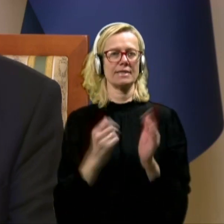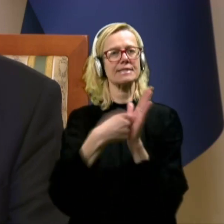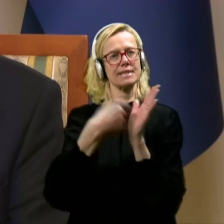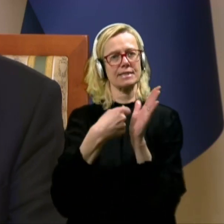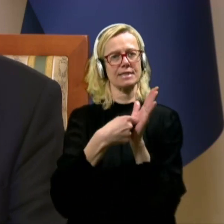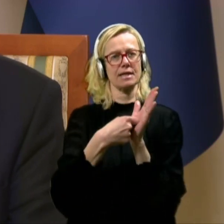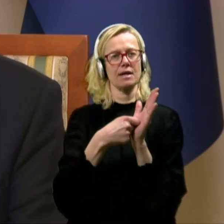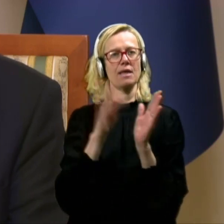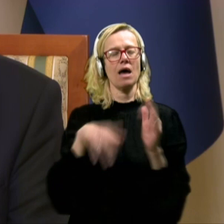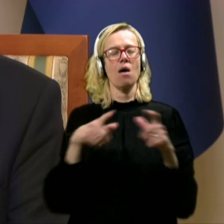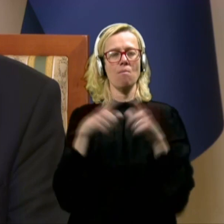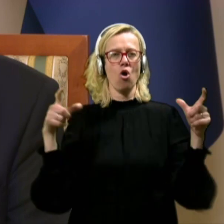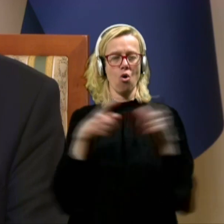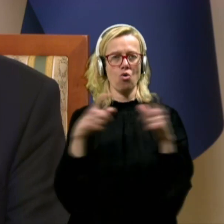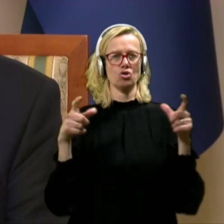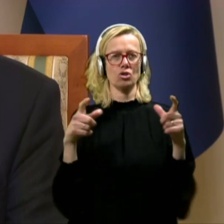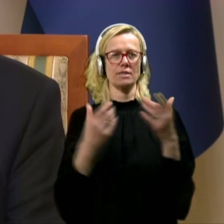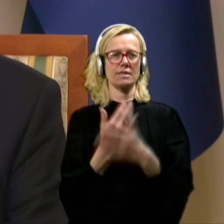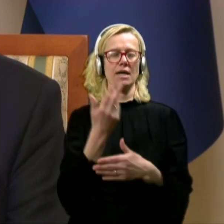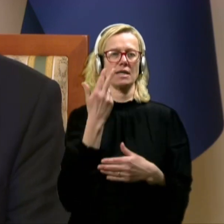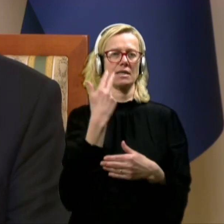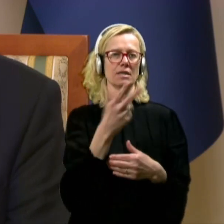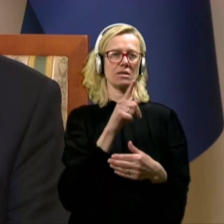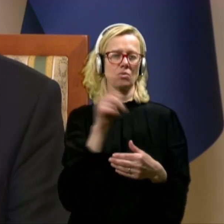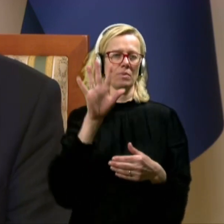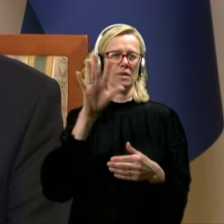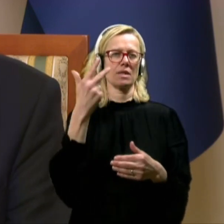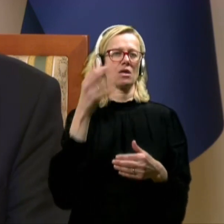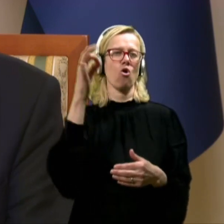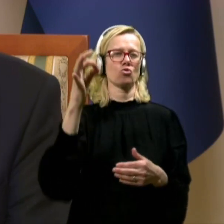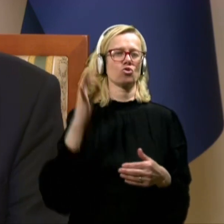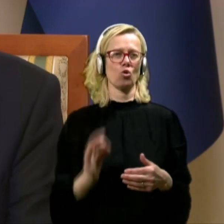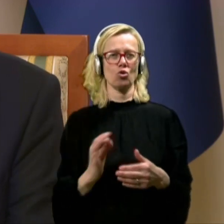na položnicah za 30 do 35%.